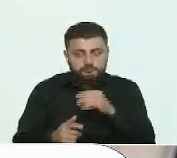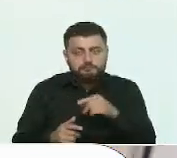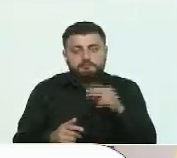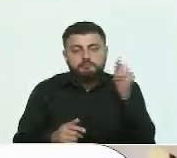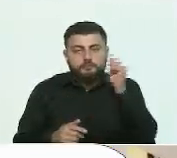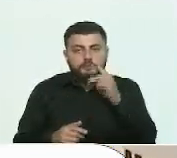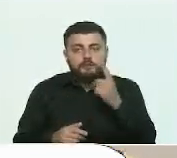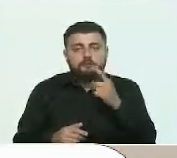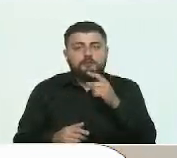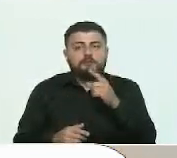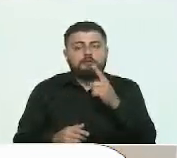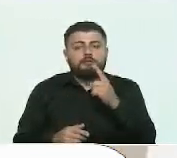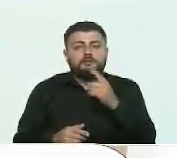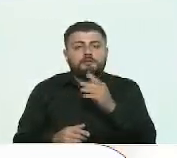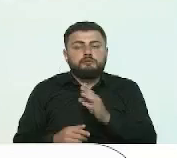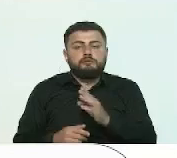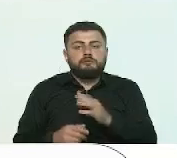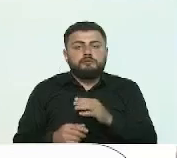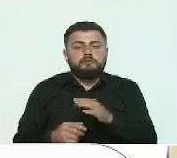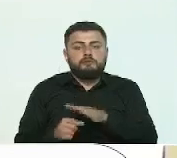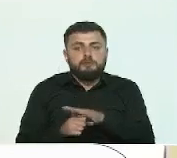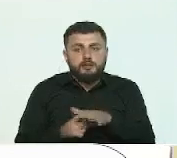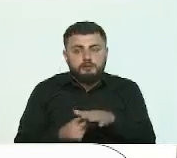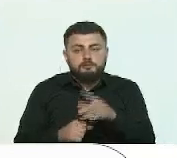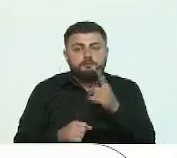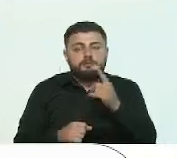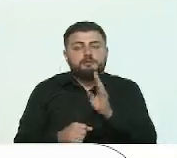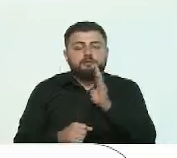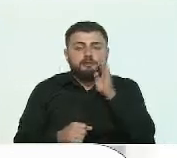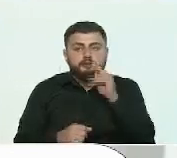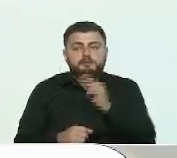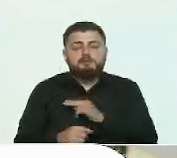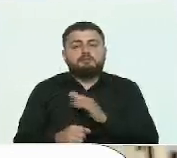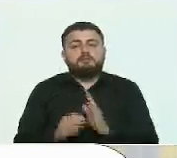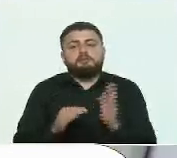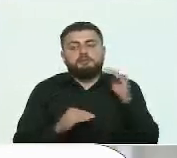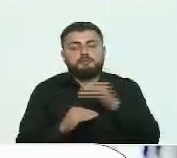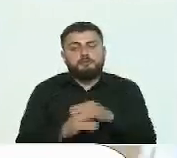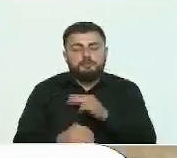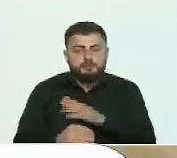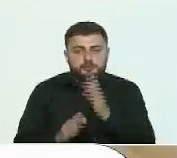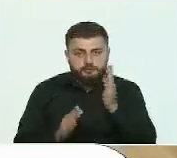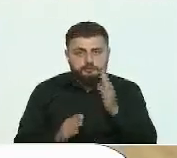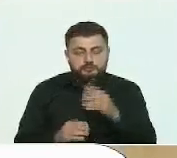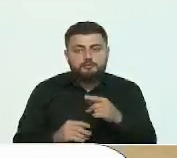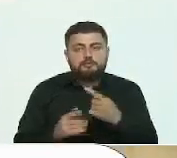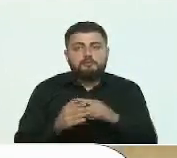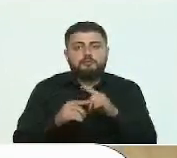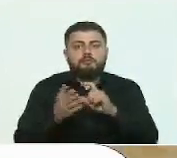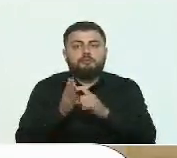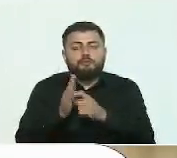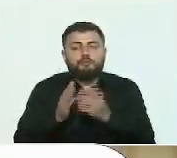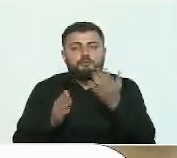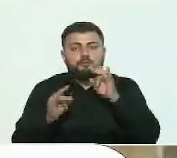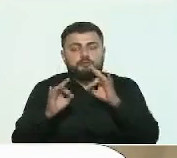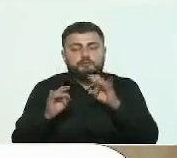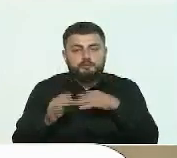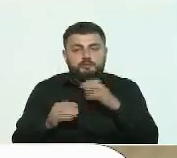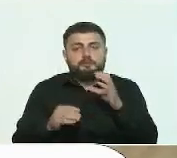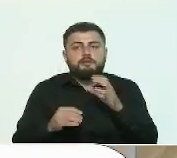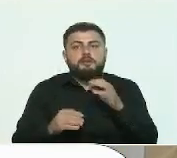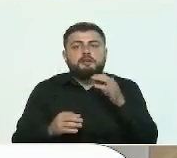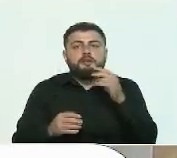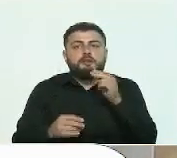məktəbimiz bir növbədə, tam şəkildə bir növbədə fəaliyyət göstərəcəkdir. Və bu gördüyümüz otaq da ancaq qeyd etdiyim kimi istim